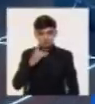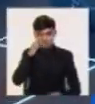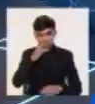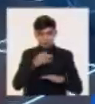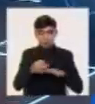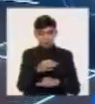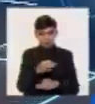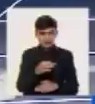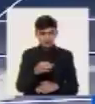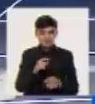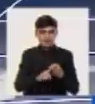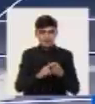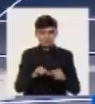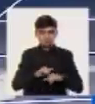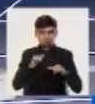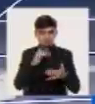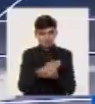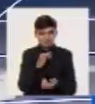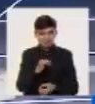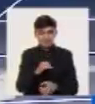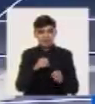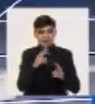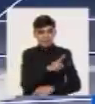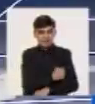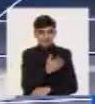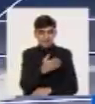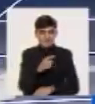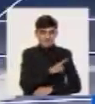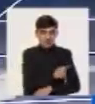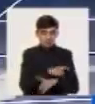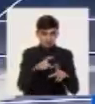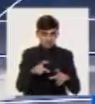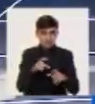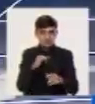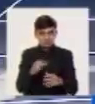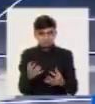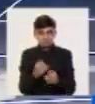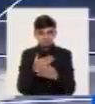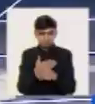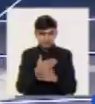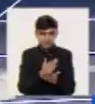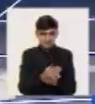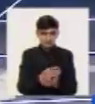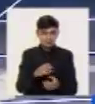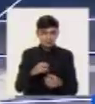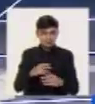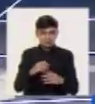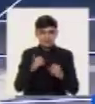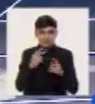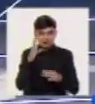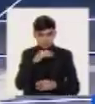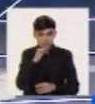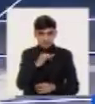Қазақстан облысында індет өршіген тұста жекеменшік аурухананың дәрігерлері қолынан келгенді қонышынан басқан. Нақтырақ айтқанда